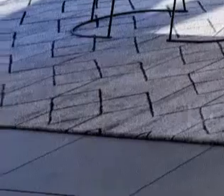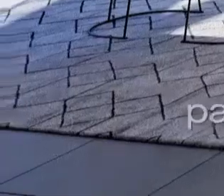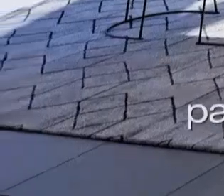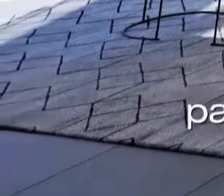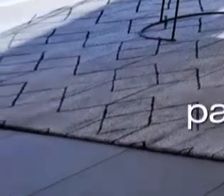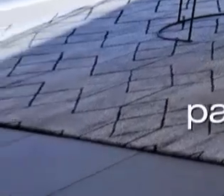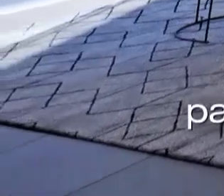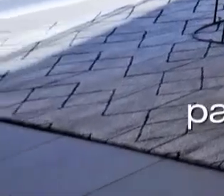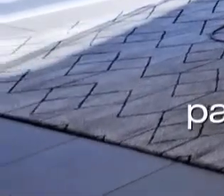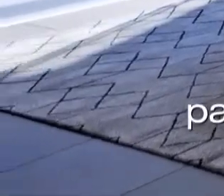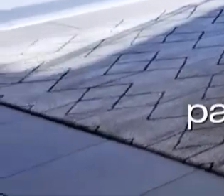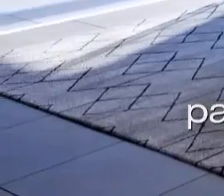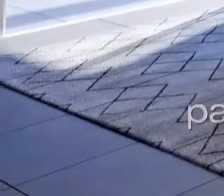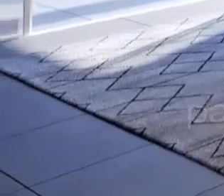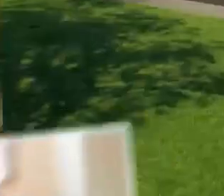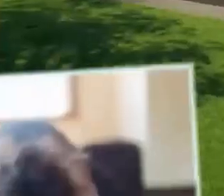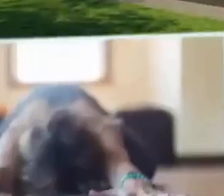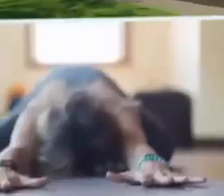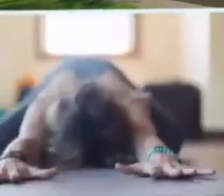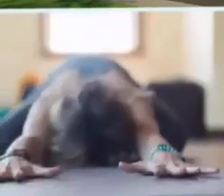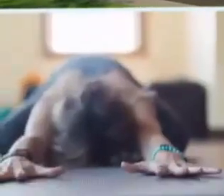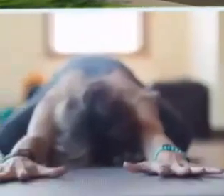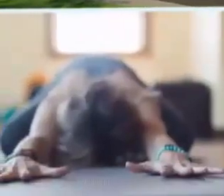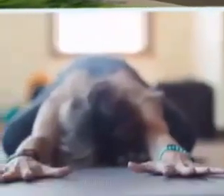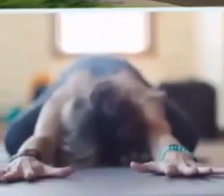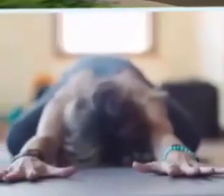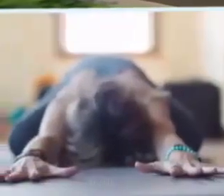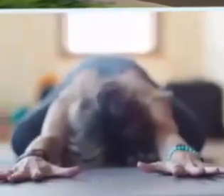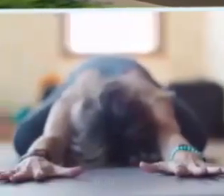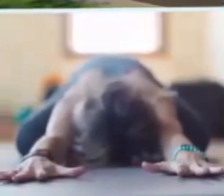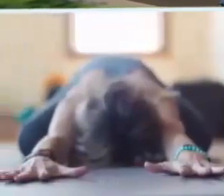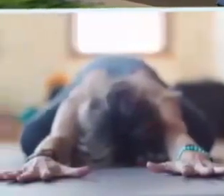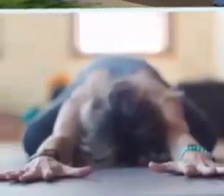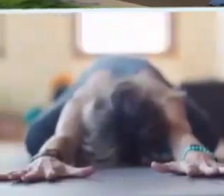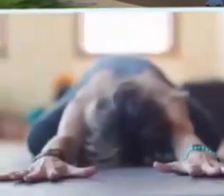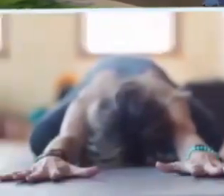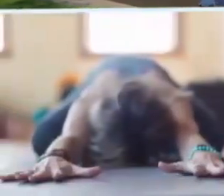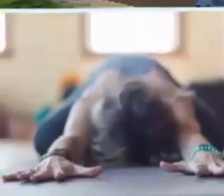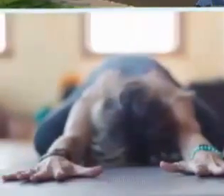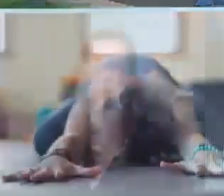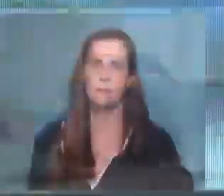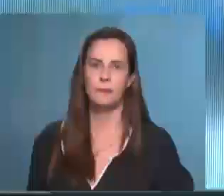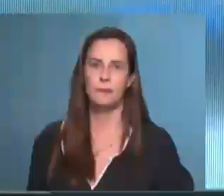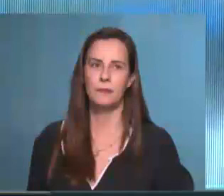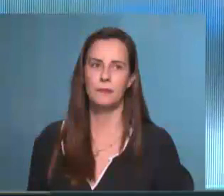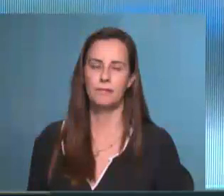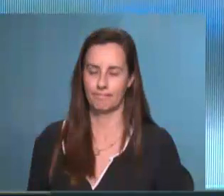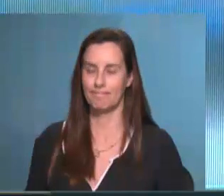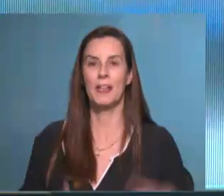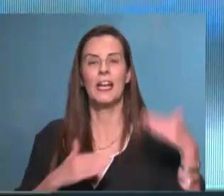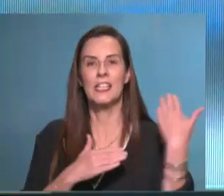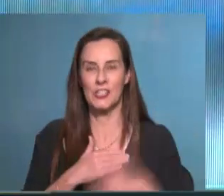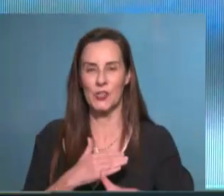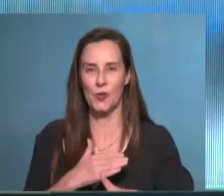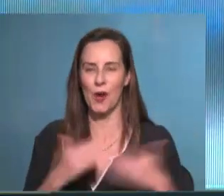שינה. בית בלב, בית דיור מוגן בפתח תקווה. להיות מחוברים למה שקורה. סיימנו